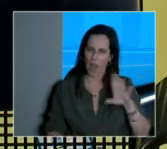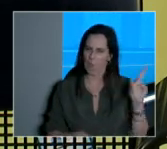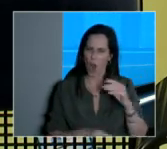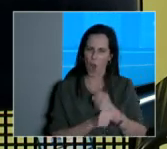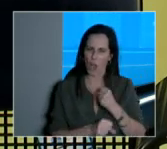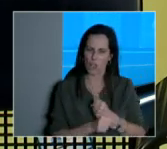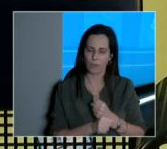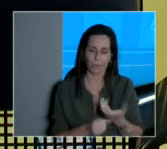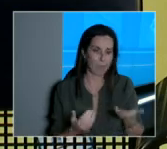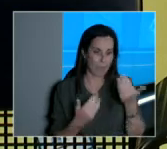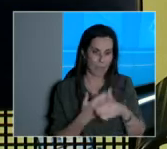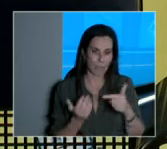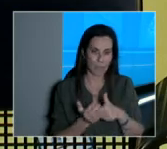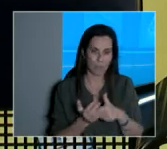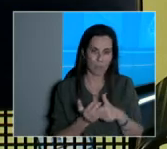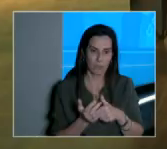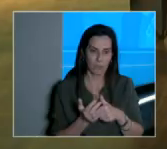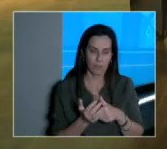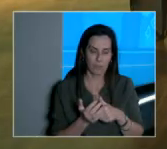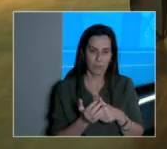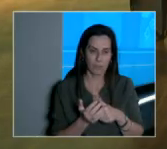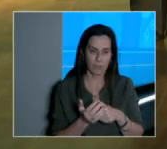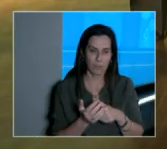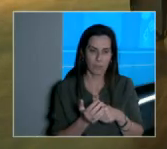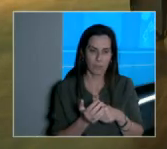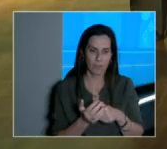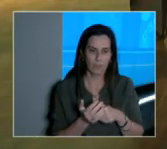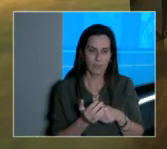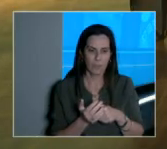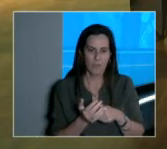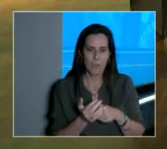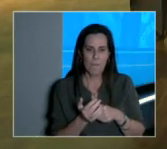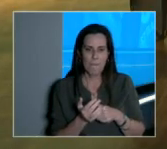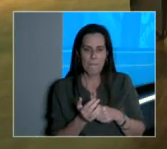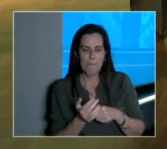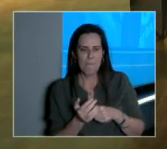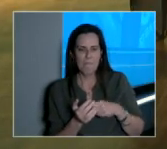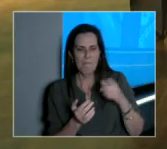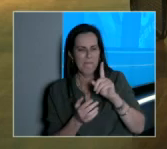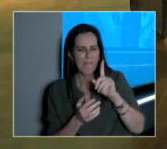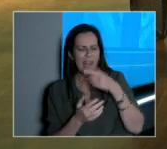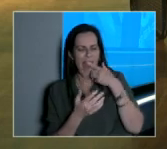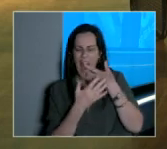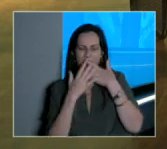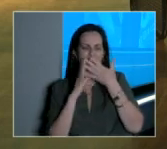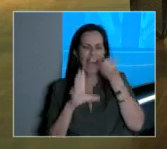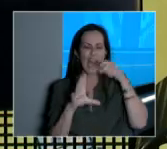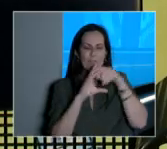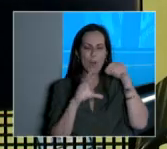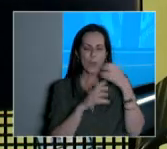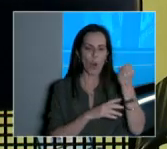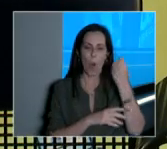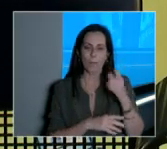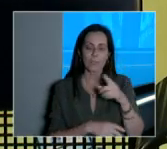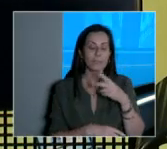את זה, כי בסופו של דבר אנחנו... כי זה ירוקן אותו מכל תוכן. במדינת, זה לא ירוקן אותו מכל תוכן. זה ירוקן אותו מכל תוכן.